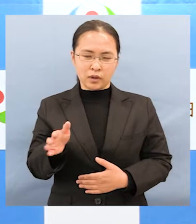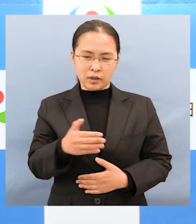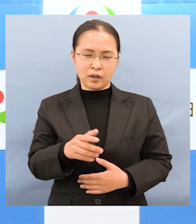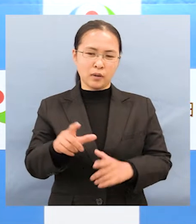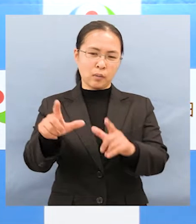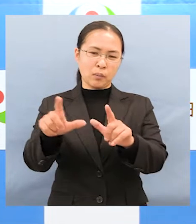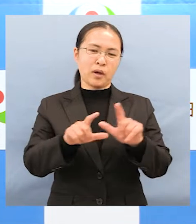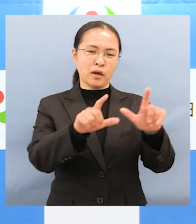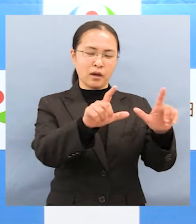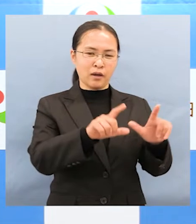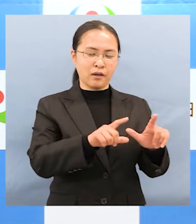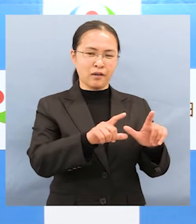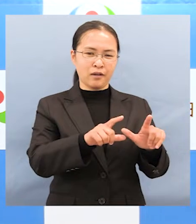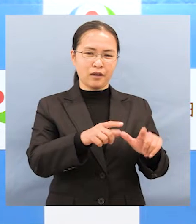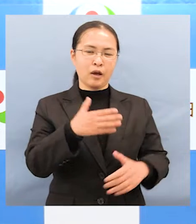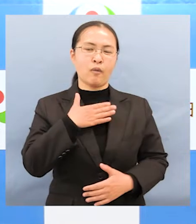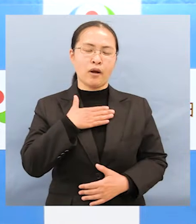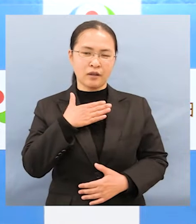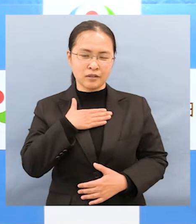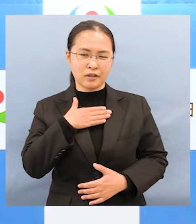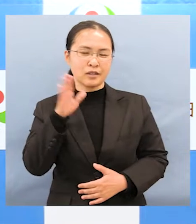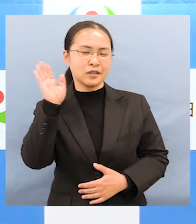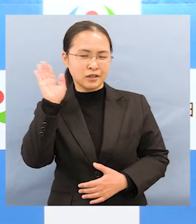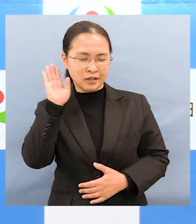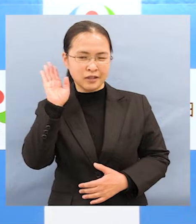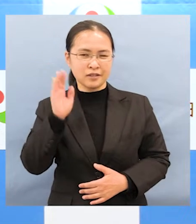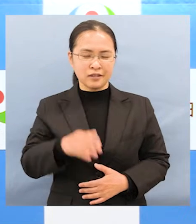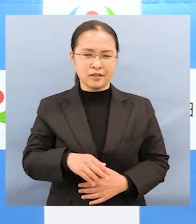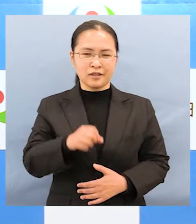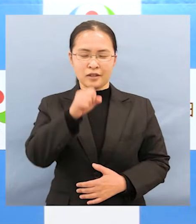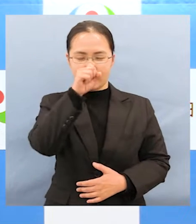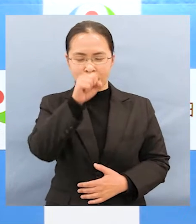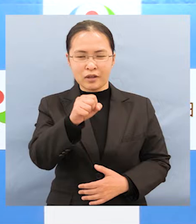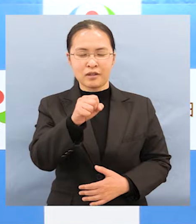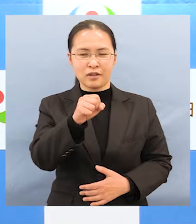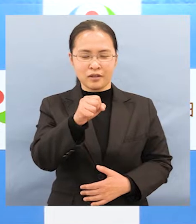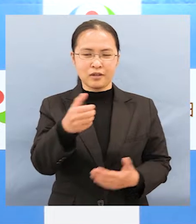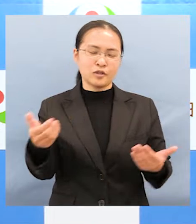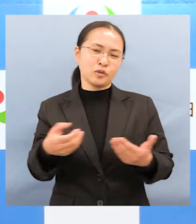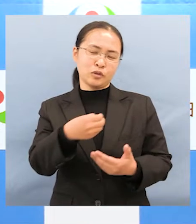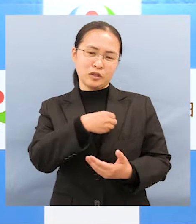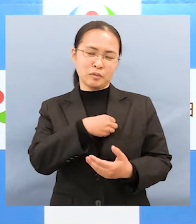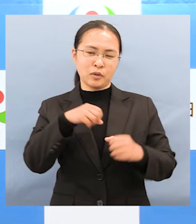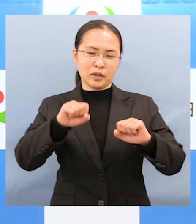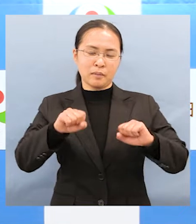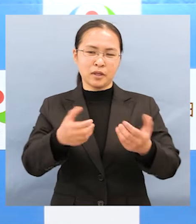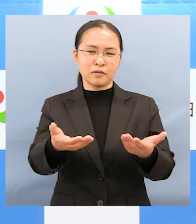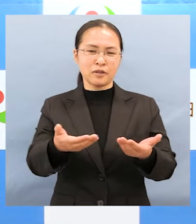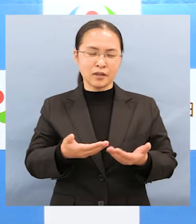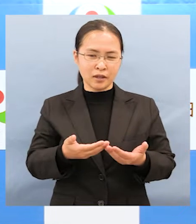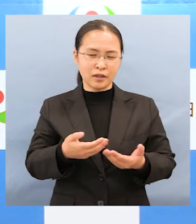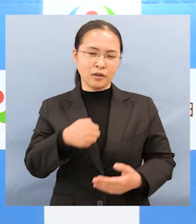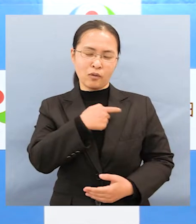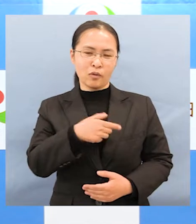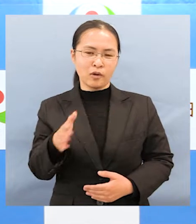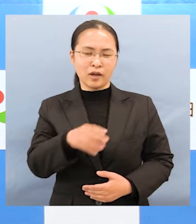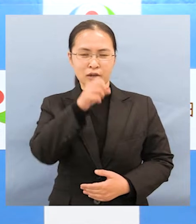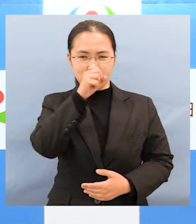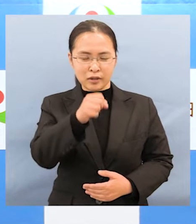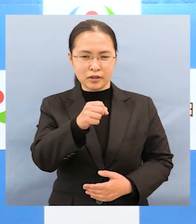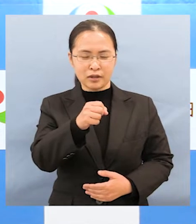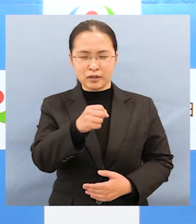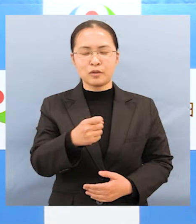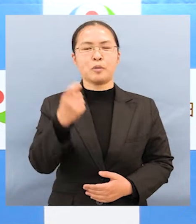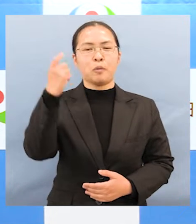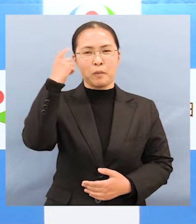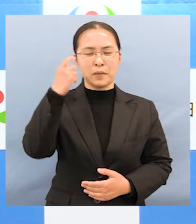ださっているのを聞きまして、よかったなと、職員たちも頑張ってくれましたし、心からよかったなというふう